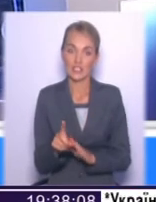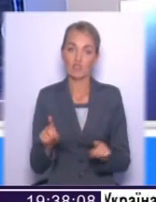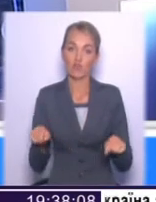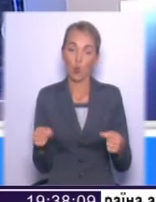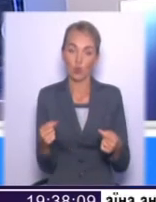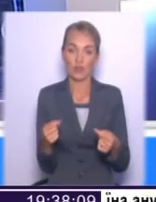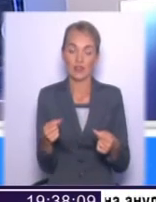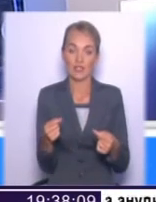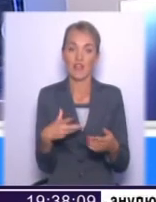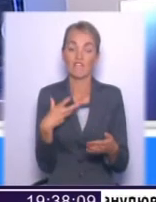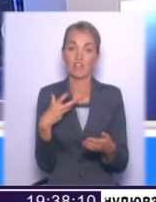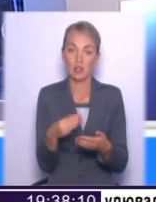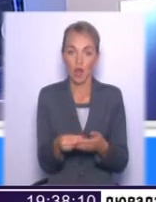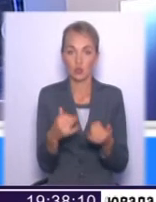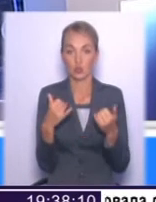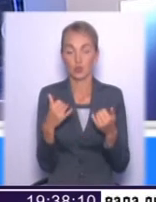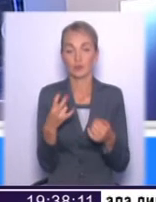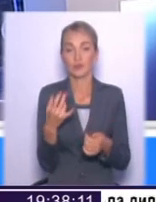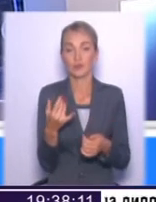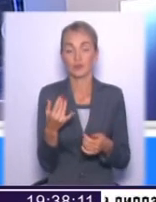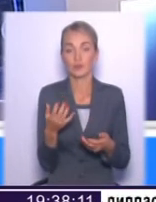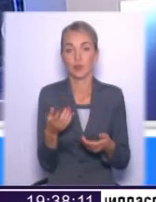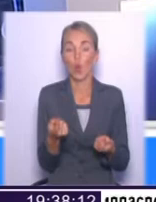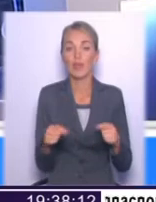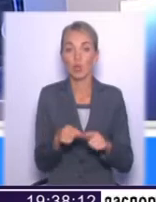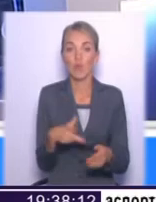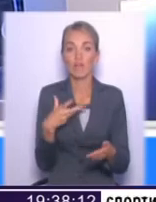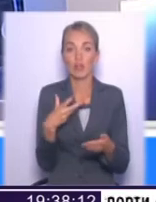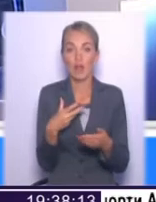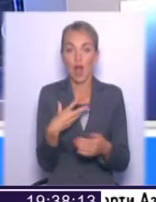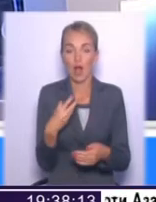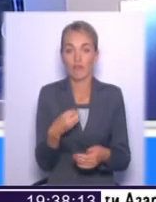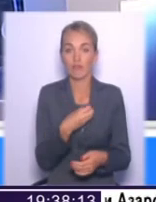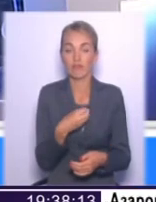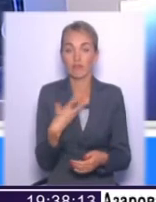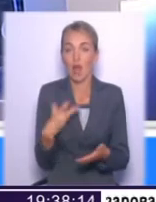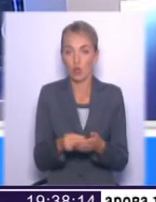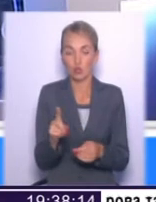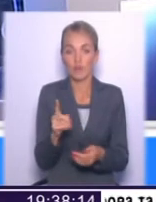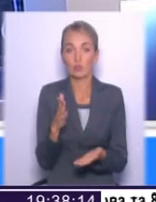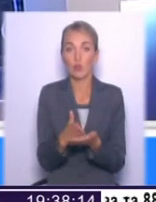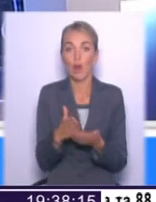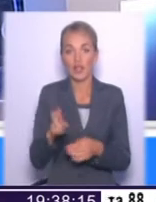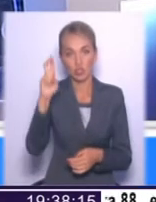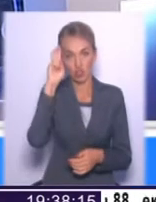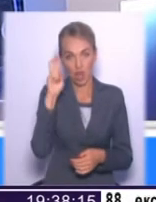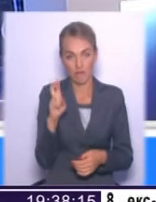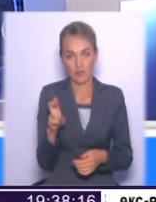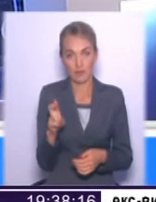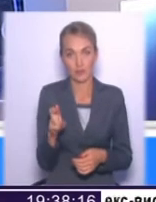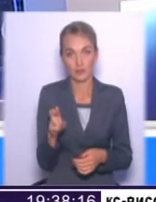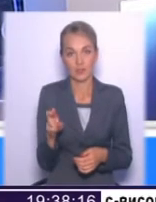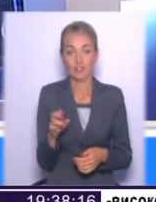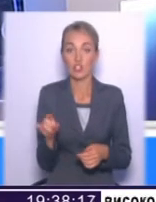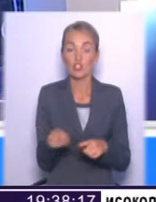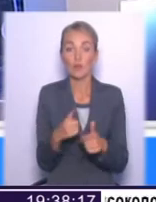створювати власну для, ну, об'єктом власності, щоб виступала держава на базу, чи і вона буде безкоштовна? Чи